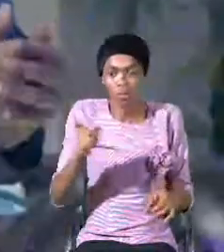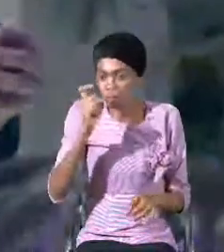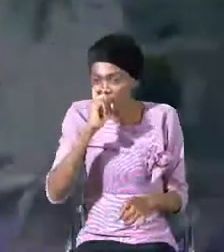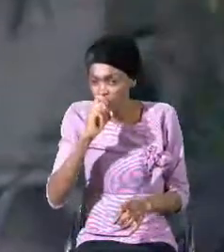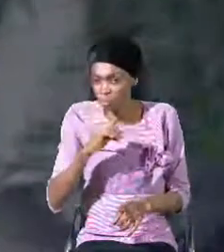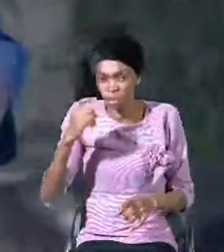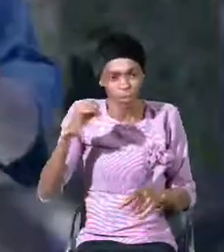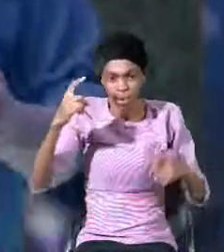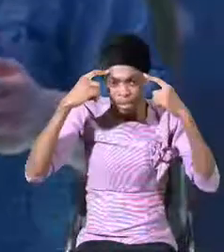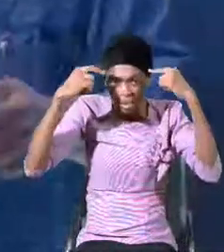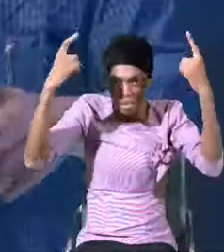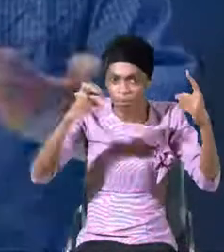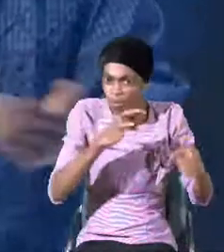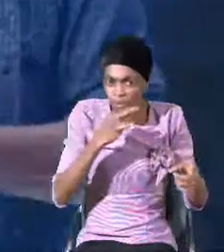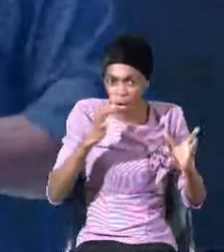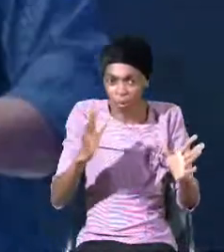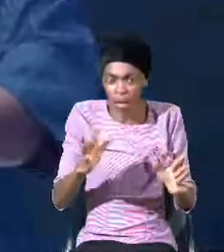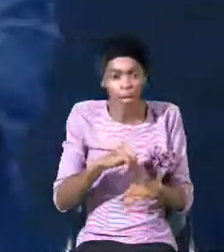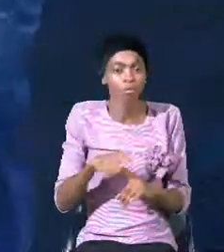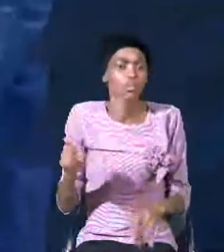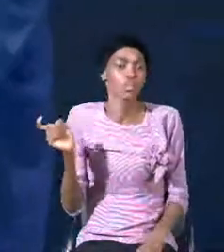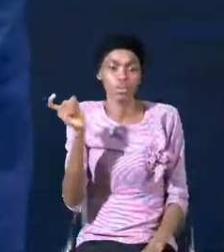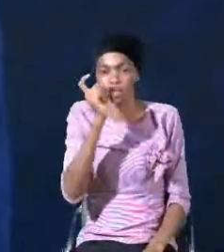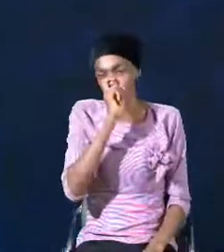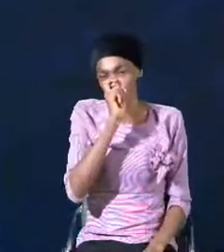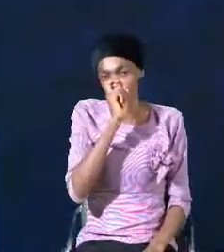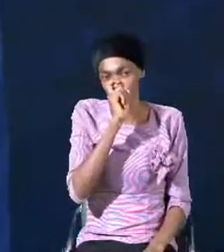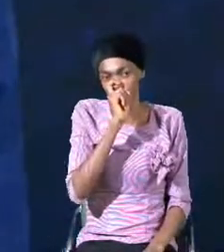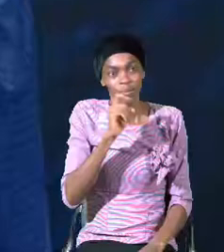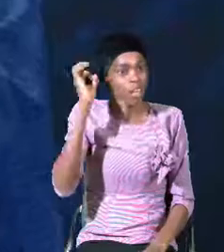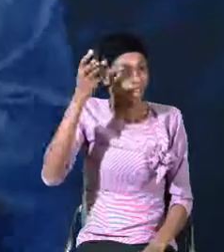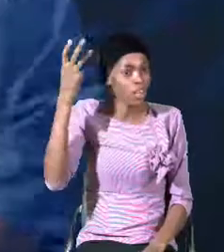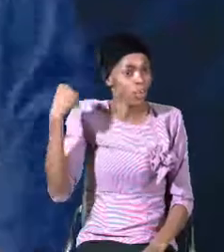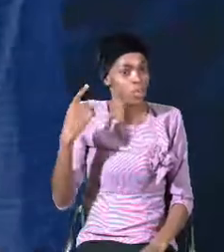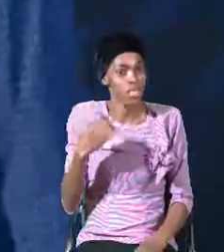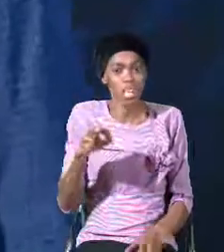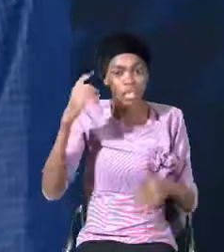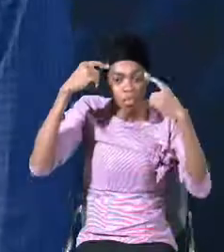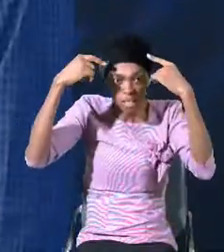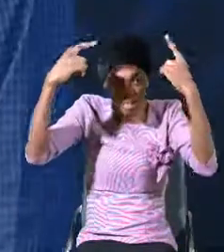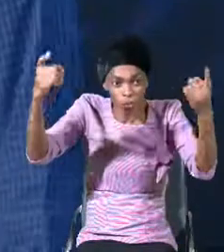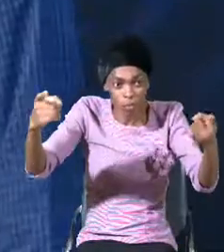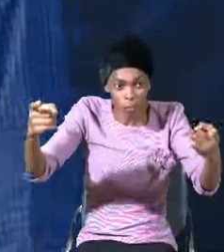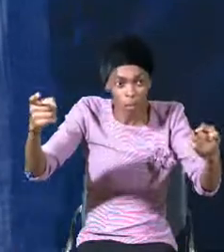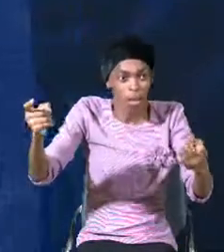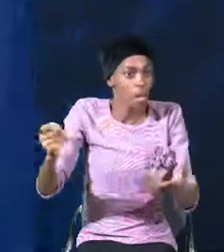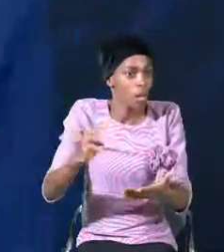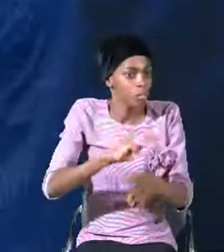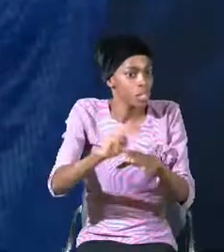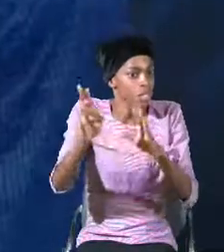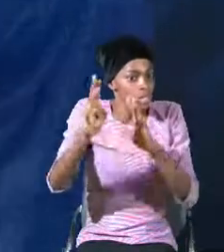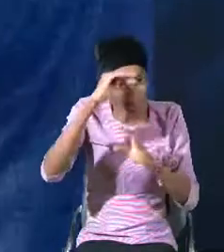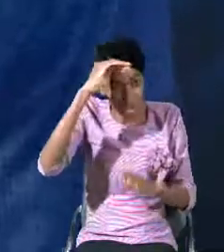était un cultivateur réussi, prospère, mais il était insensé. Il était une personnalité prospère, il